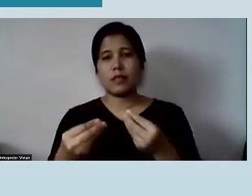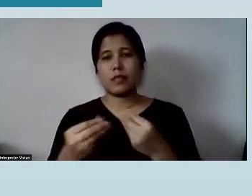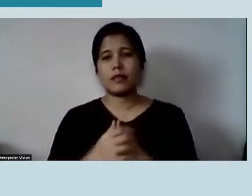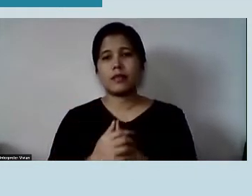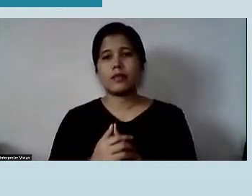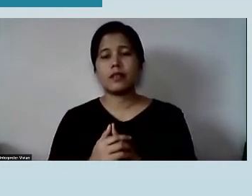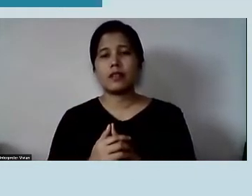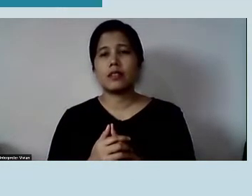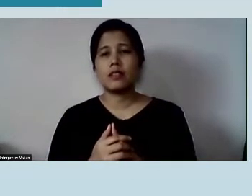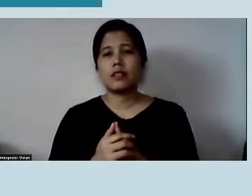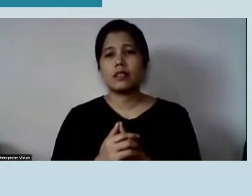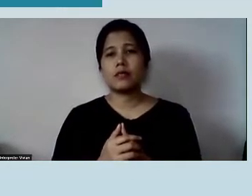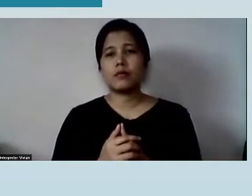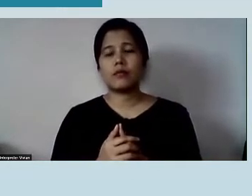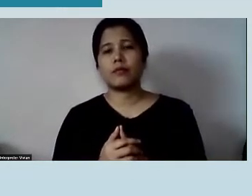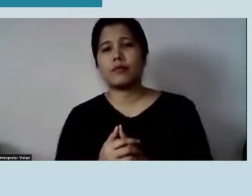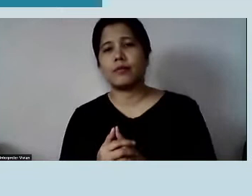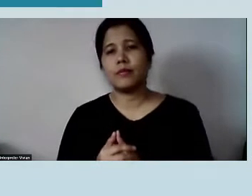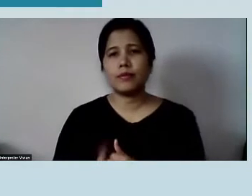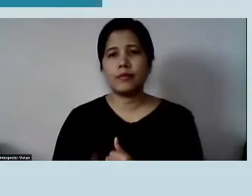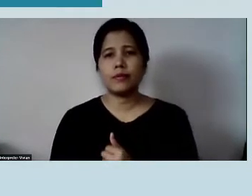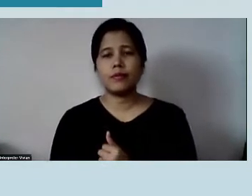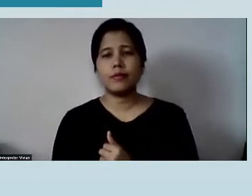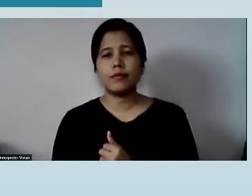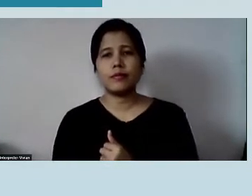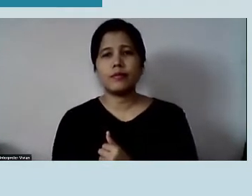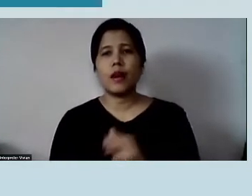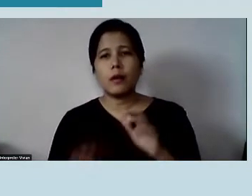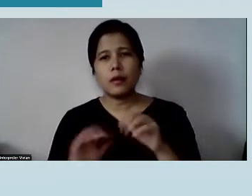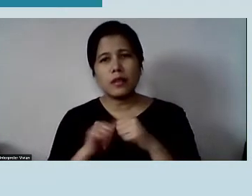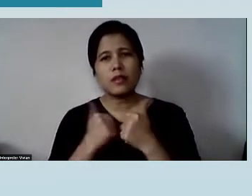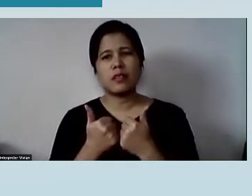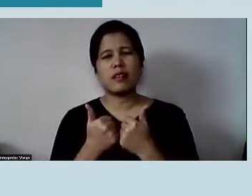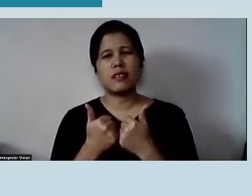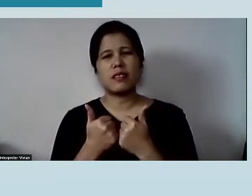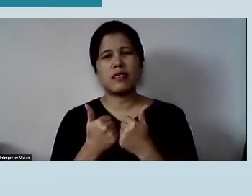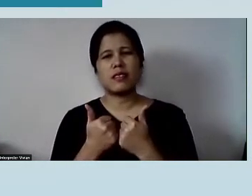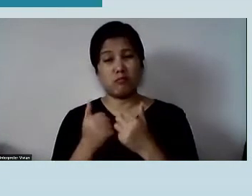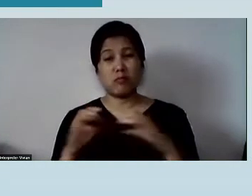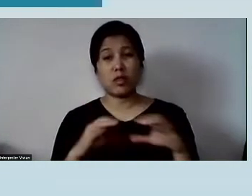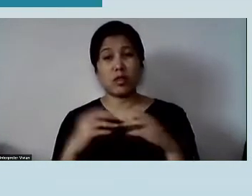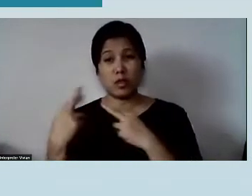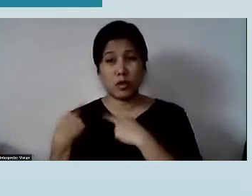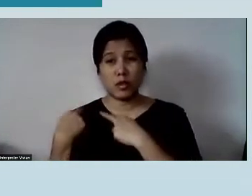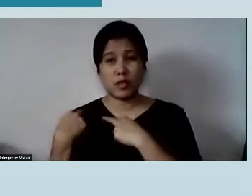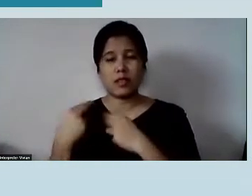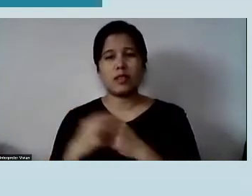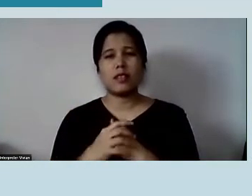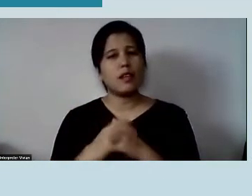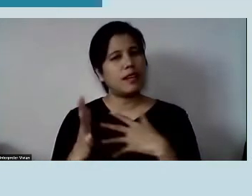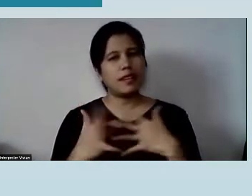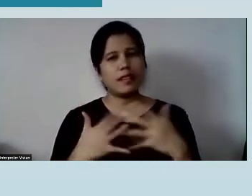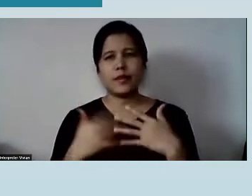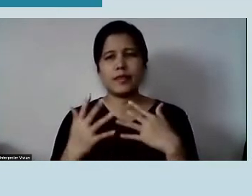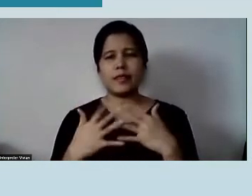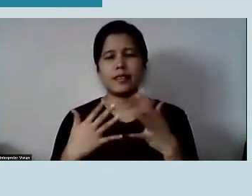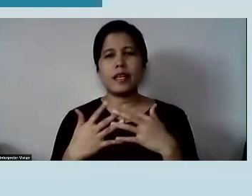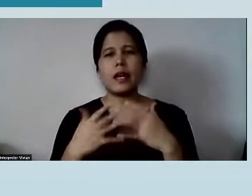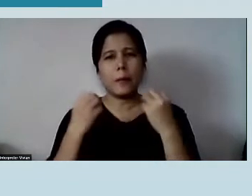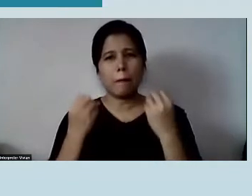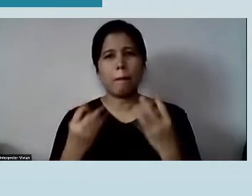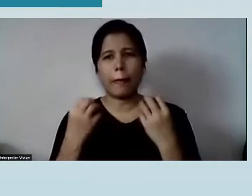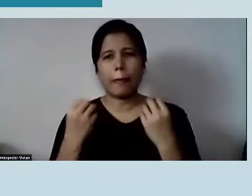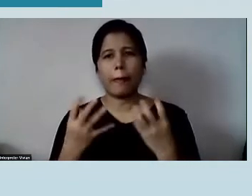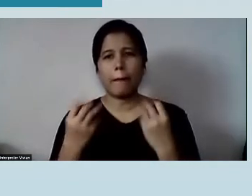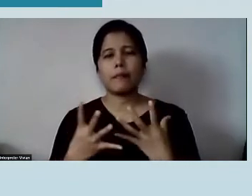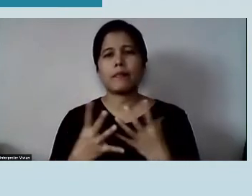ngayon online ang ating mga learning. Paano yan magagampanan ngayon, no? So anyway, marami pang